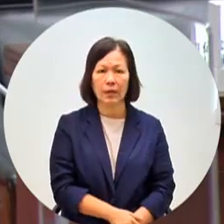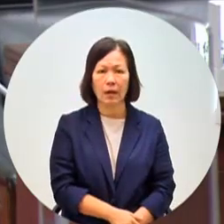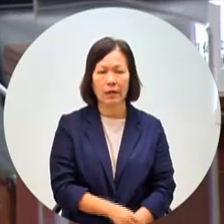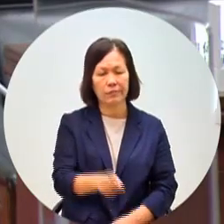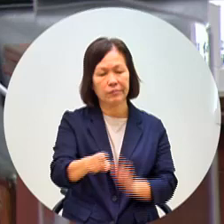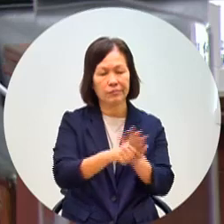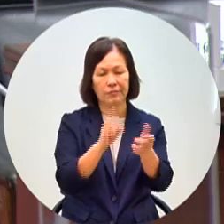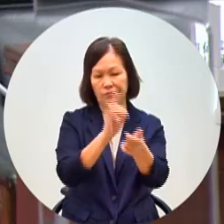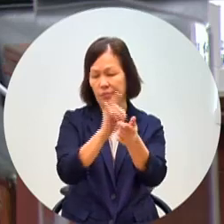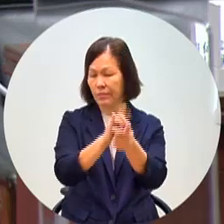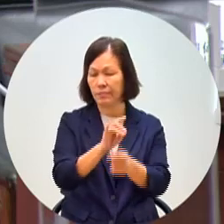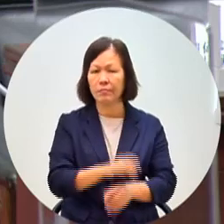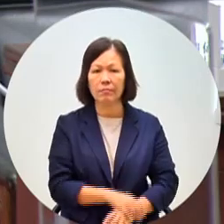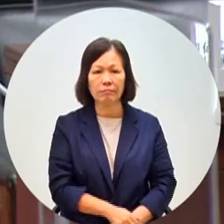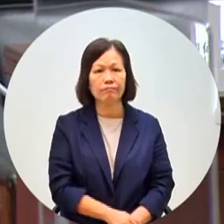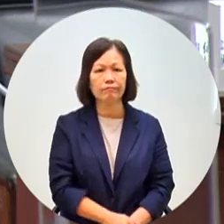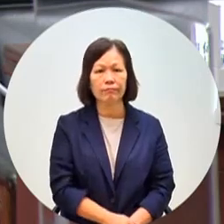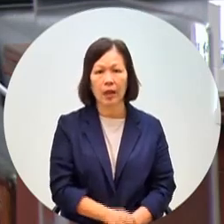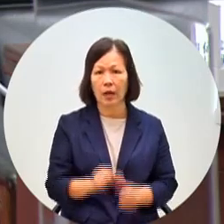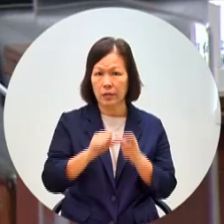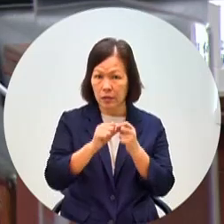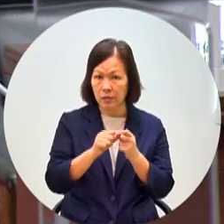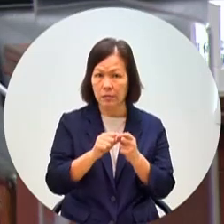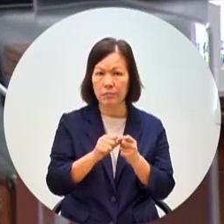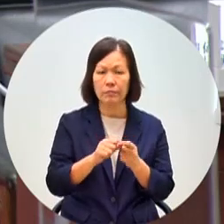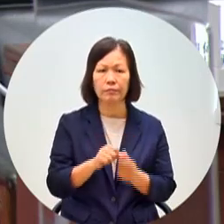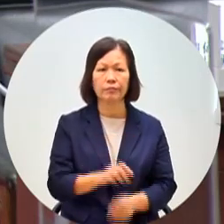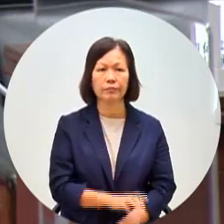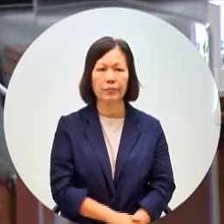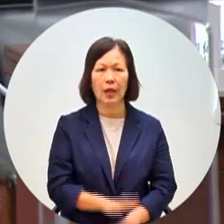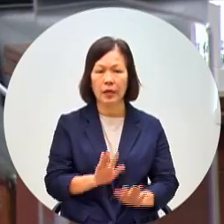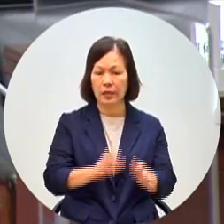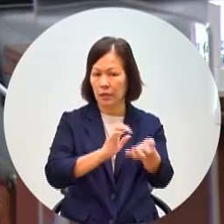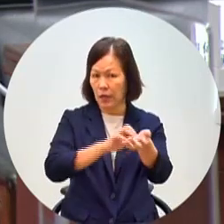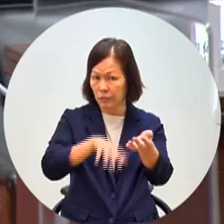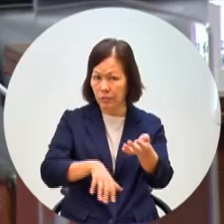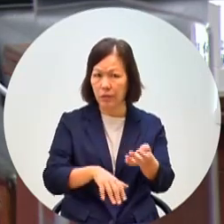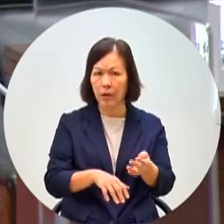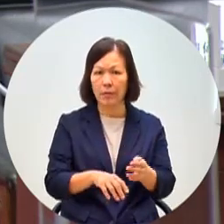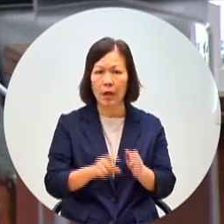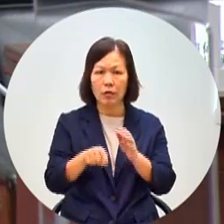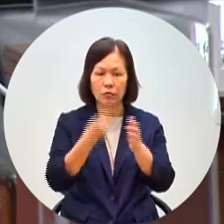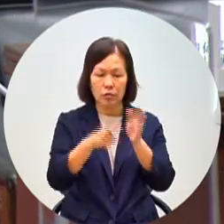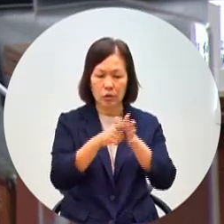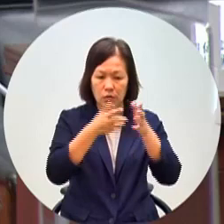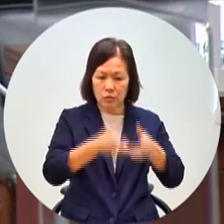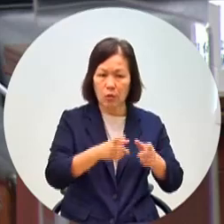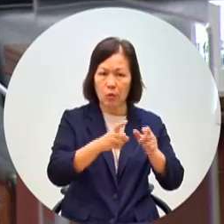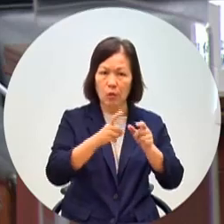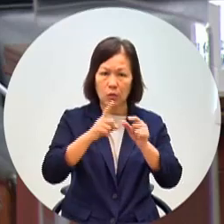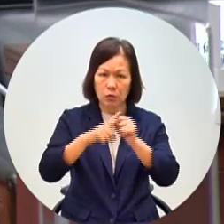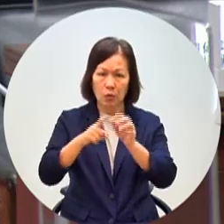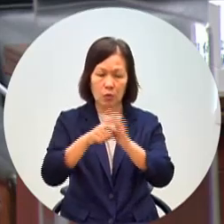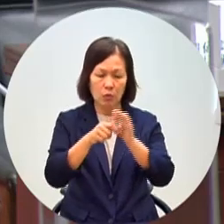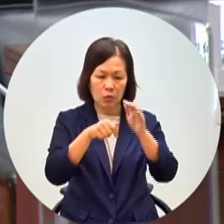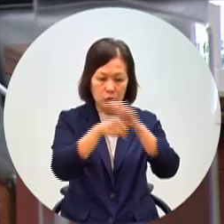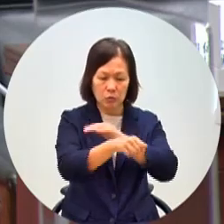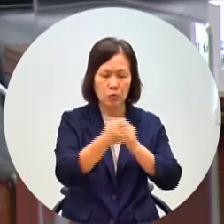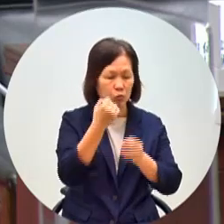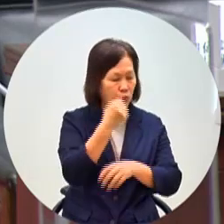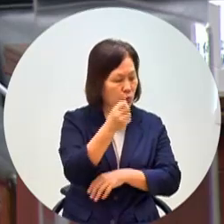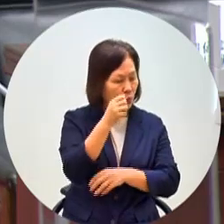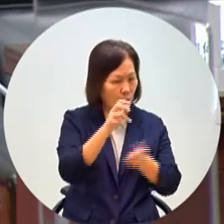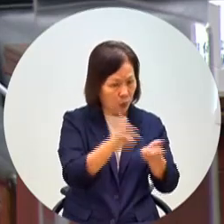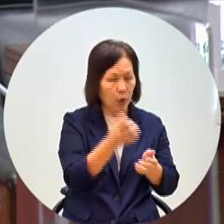瞎话。第五，现在医院只有中重症能进去